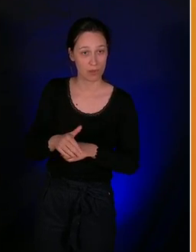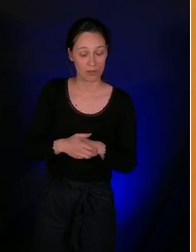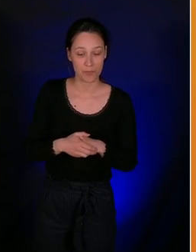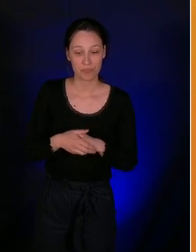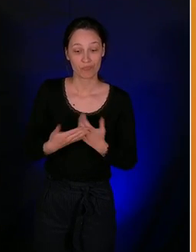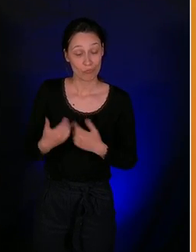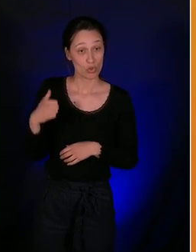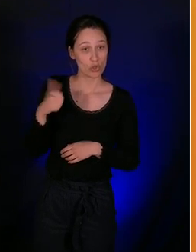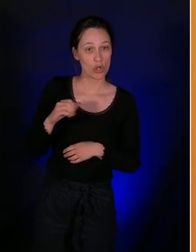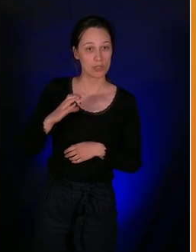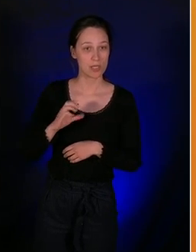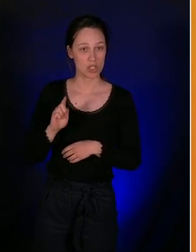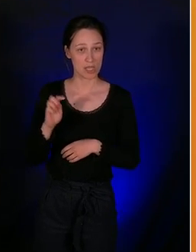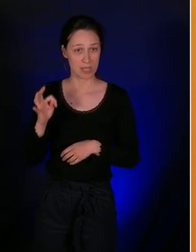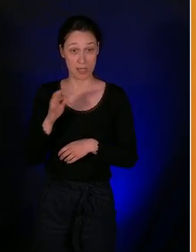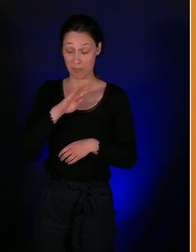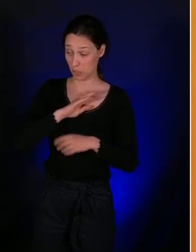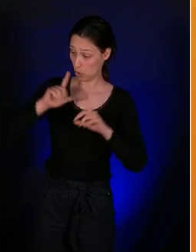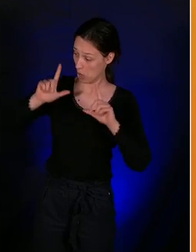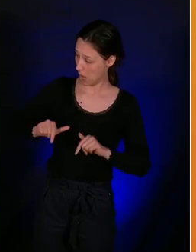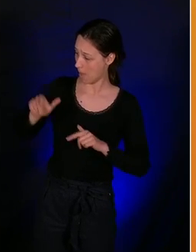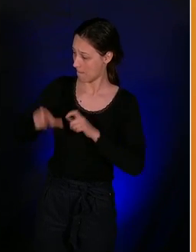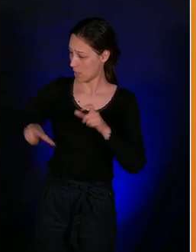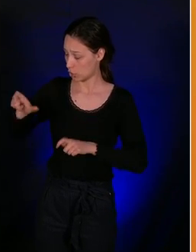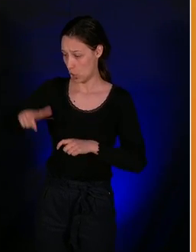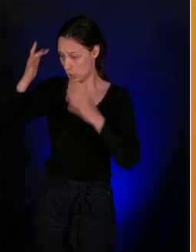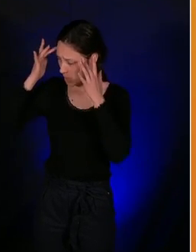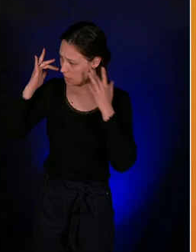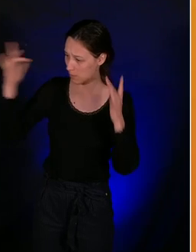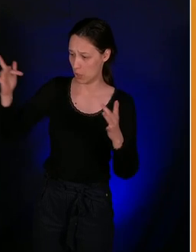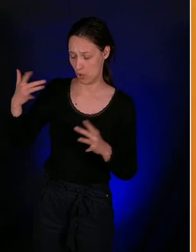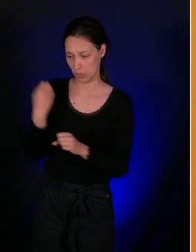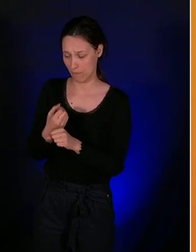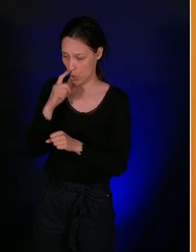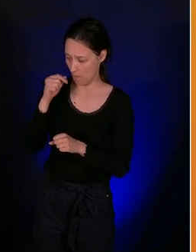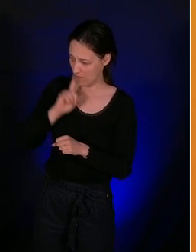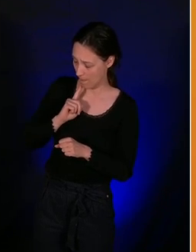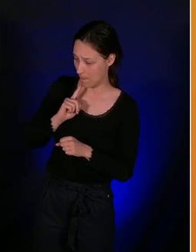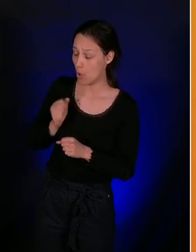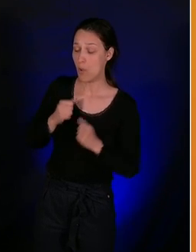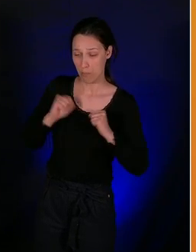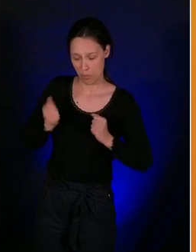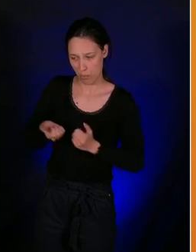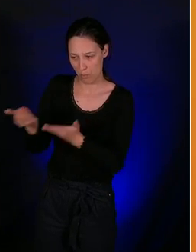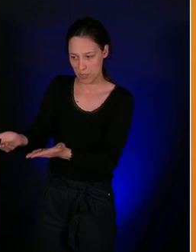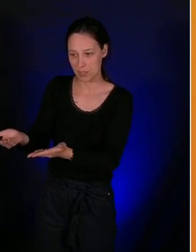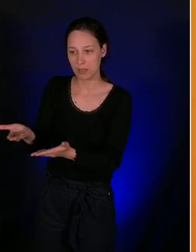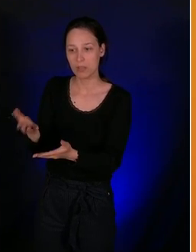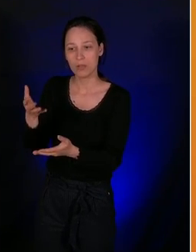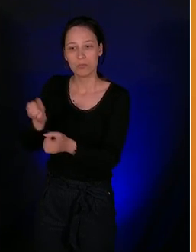proposer, grâce à l'expertise des travailleurs et des travailleuses, des projets de reconversion professionnelle, de